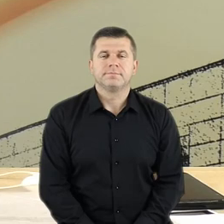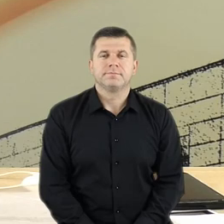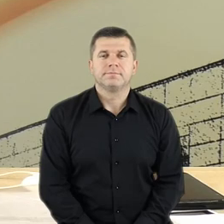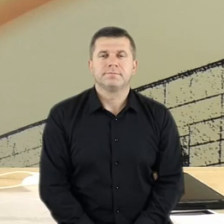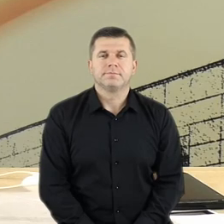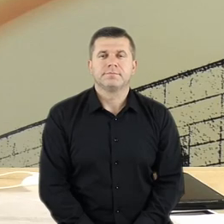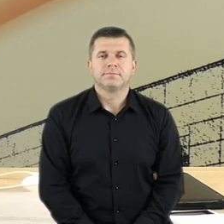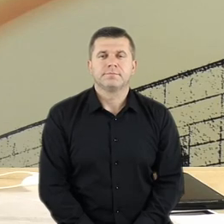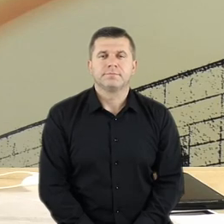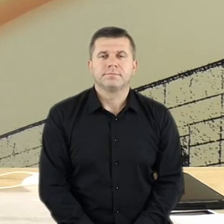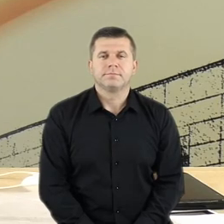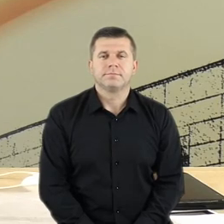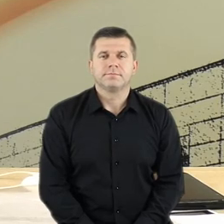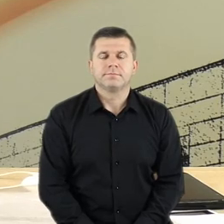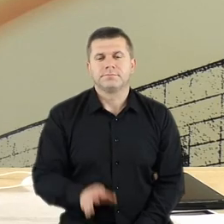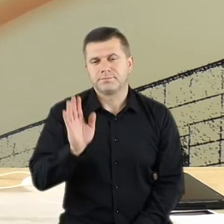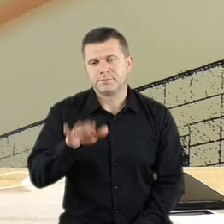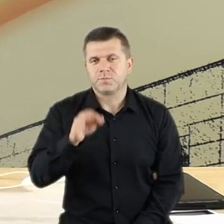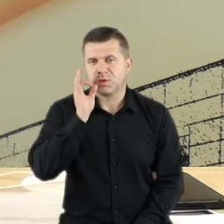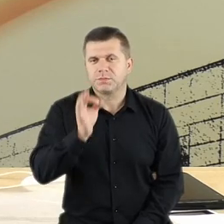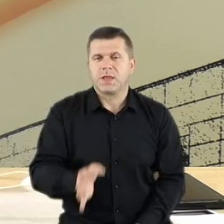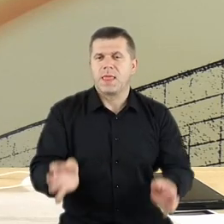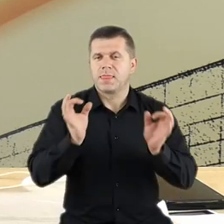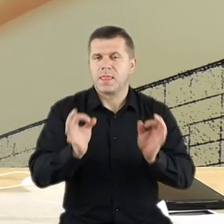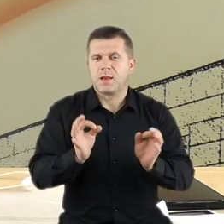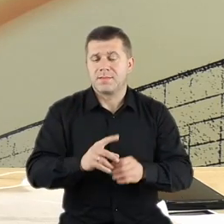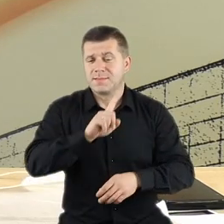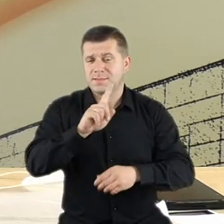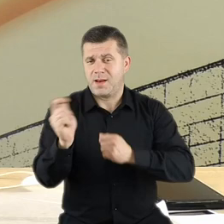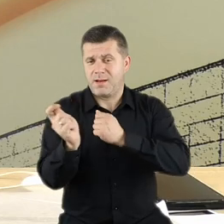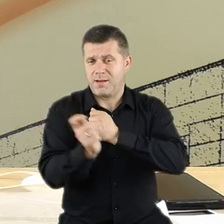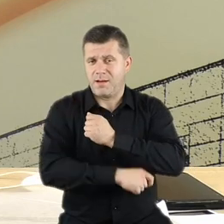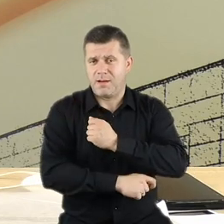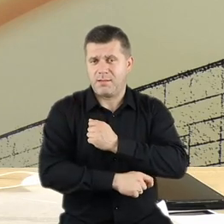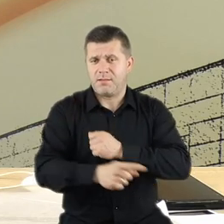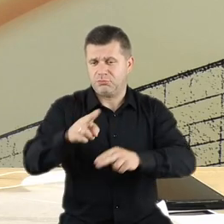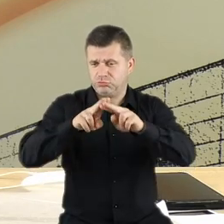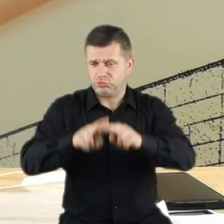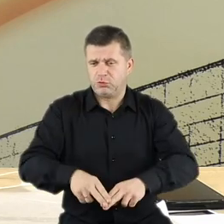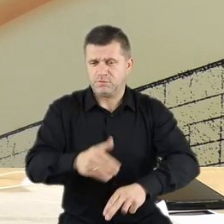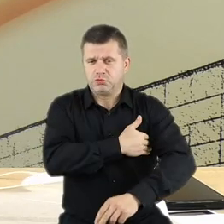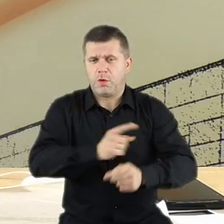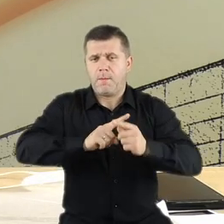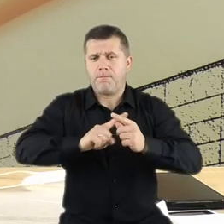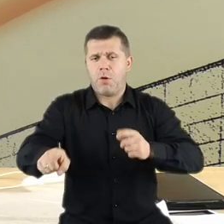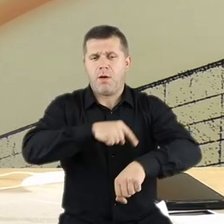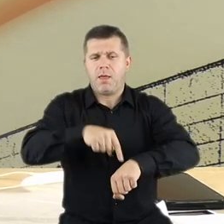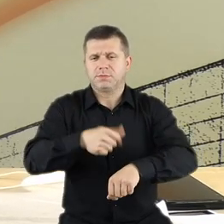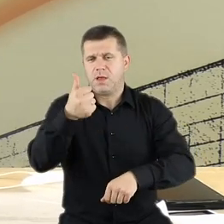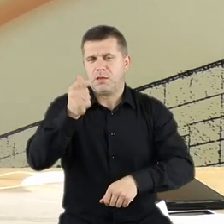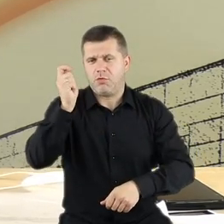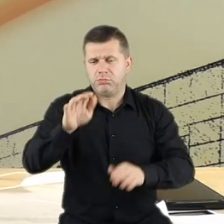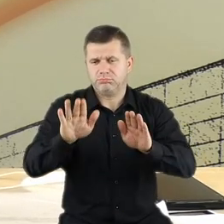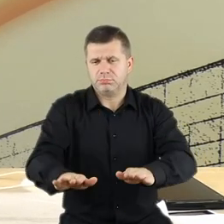No i co A dobrze a teraz za karę zostaniesz w szkole po lekcjach przez godzinę